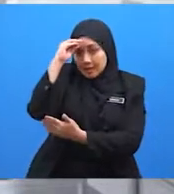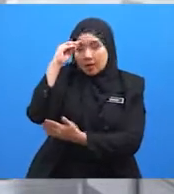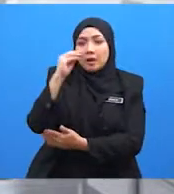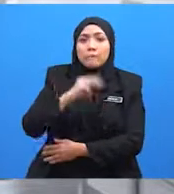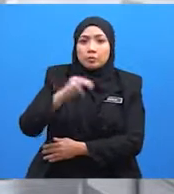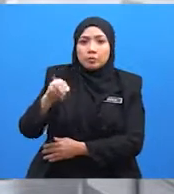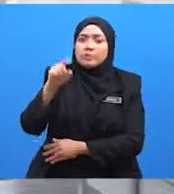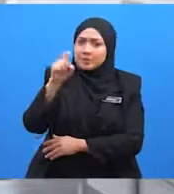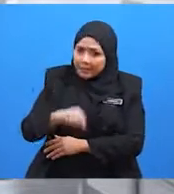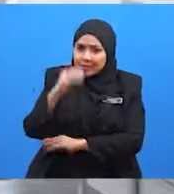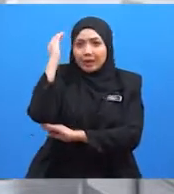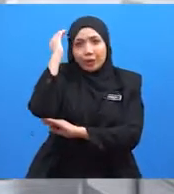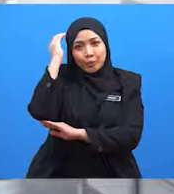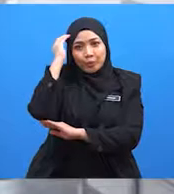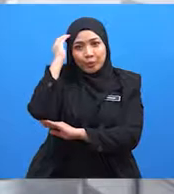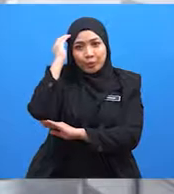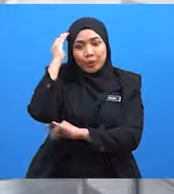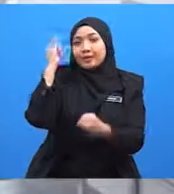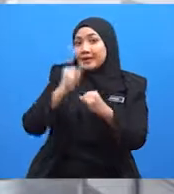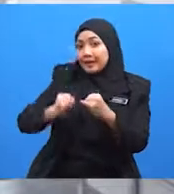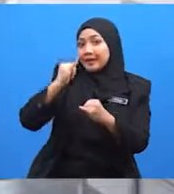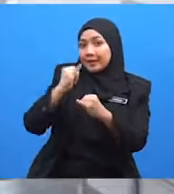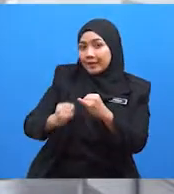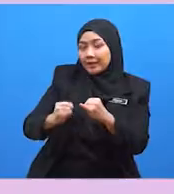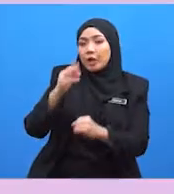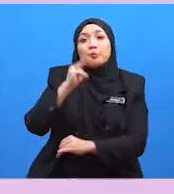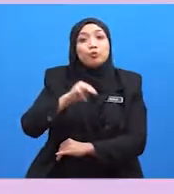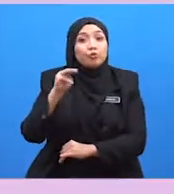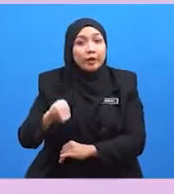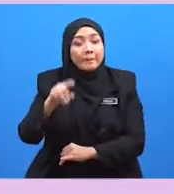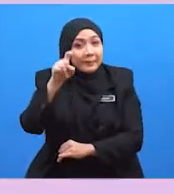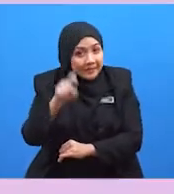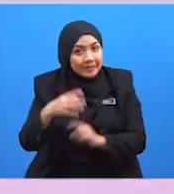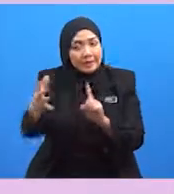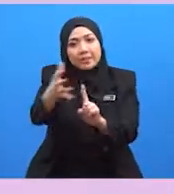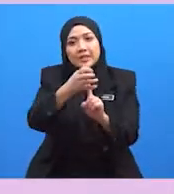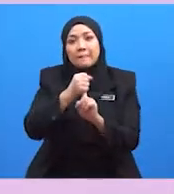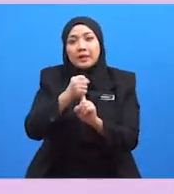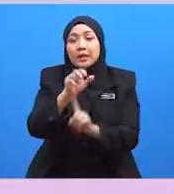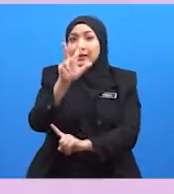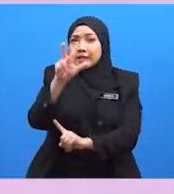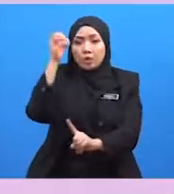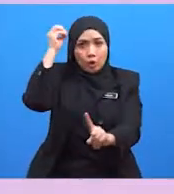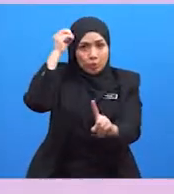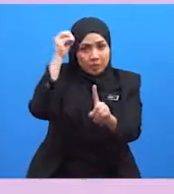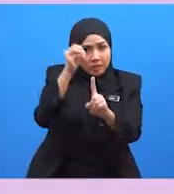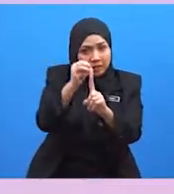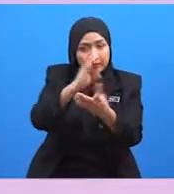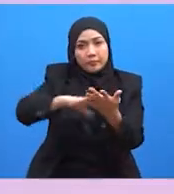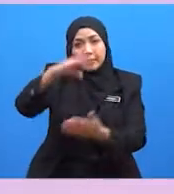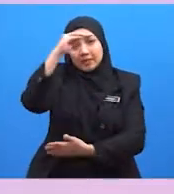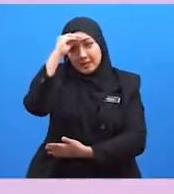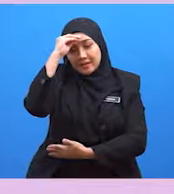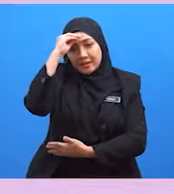tahu di akhir rancangan ini nanti, kamu perlu mencapai 3 objektif